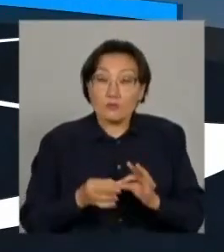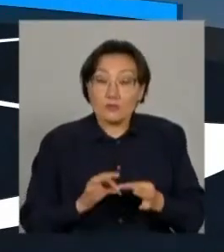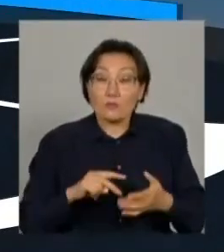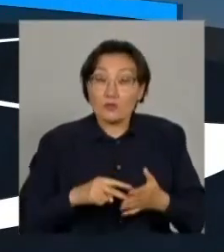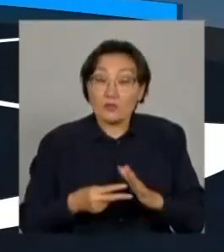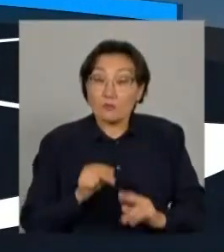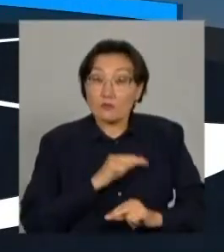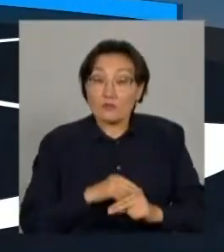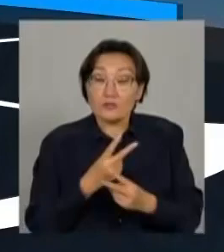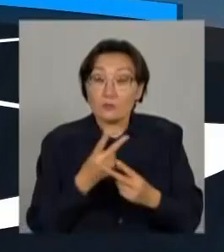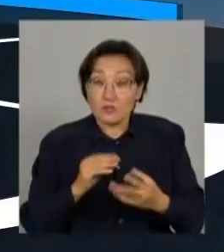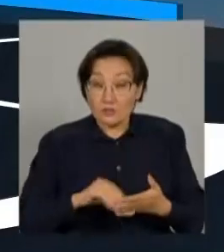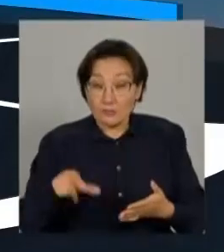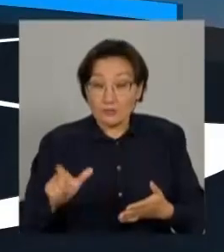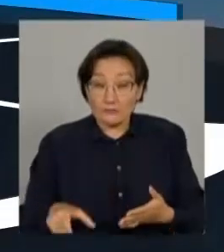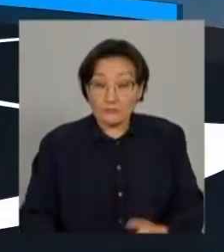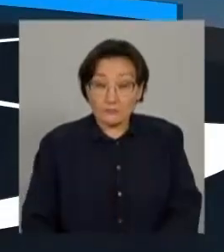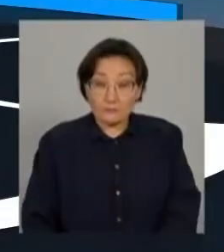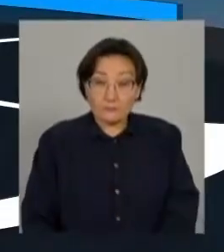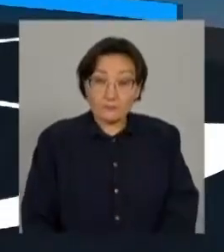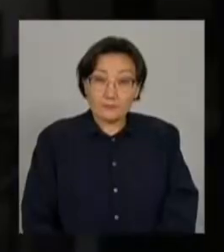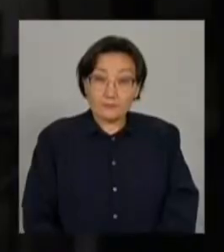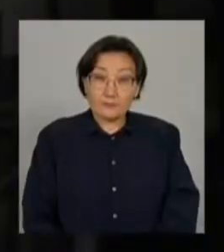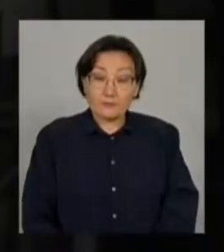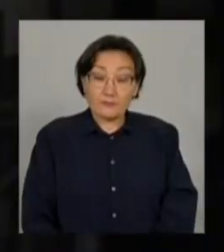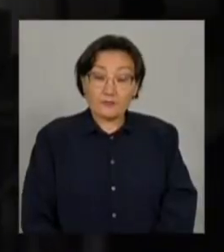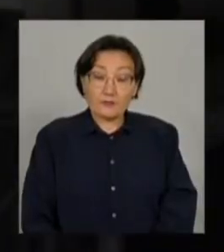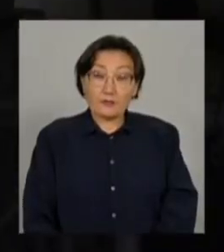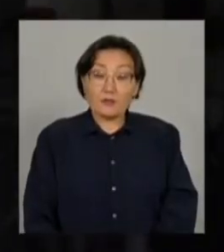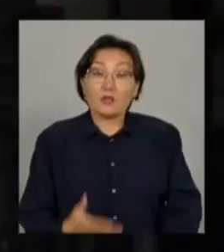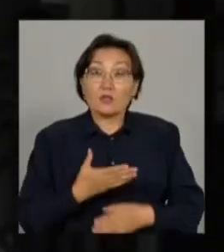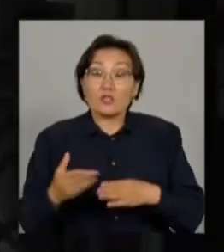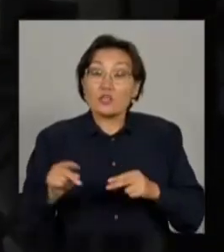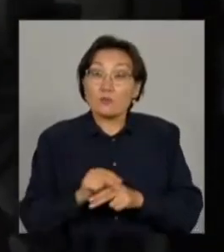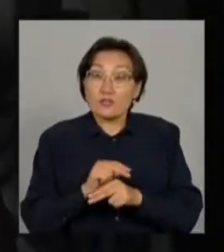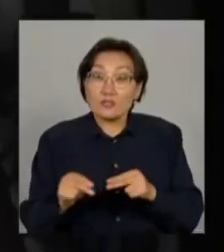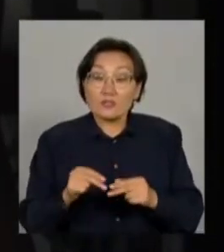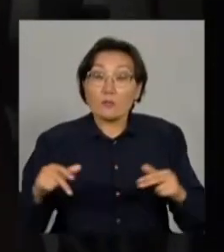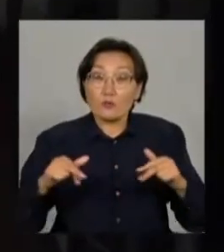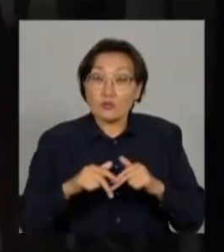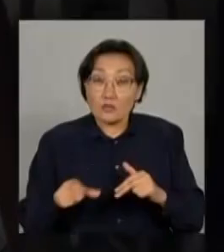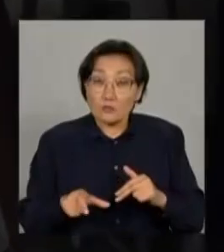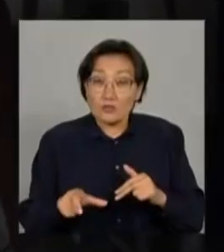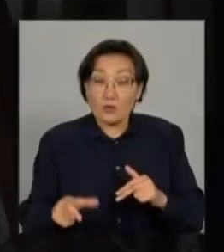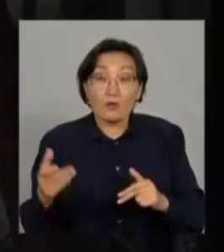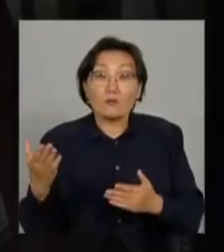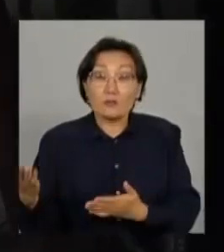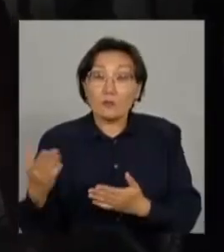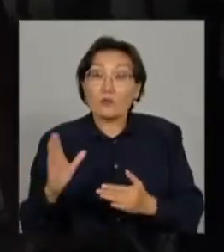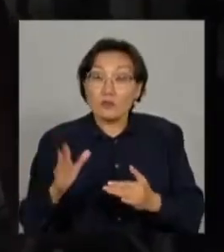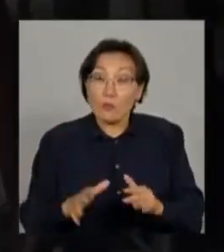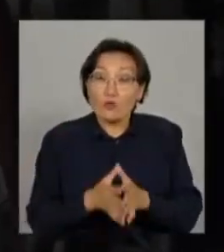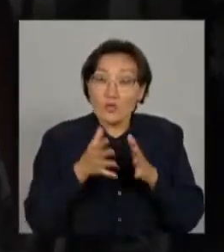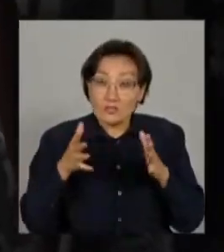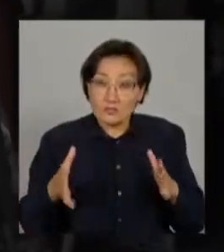с планом работ ознакомился Рустам Аралбаев. После реконструкции пешеходный переход за моей спиной будет